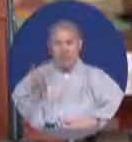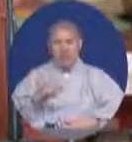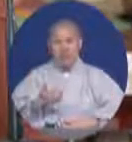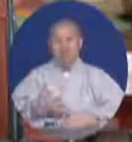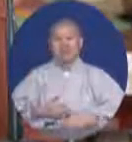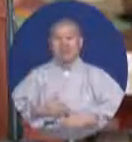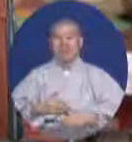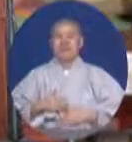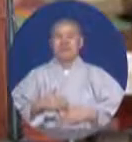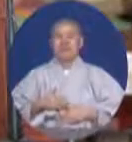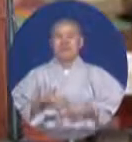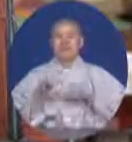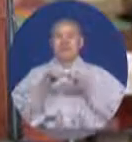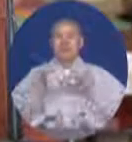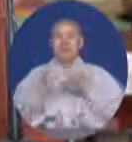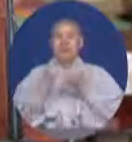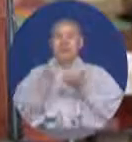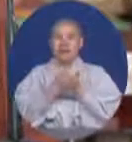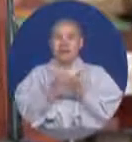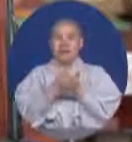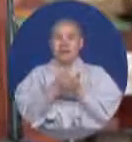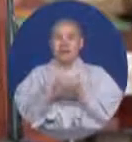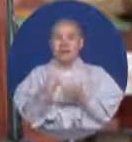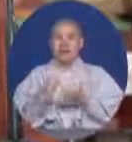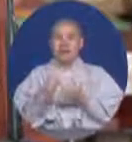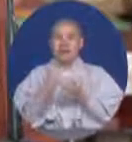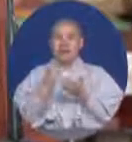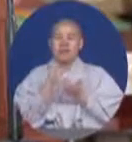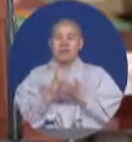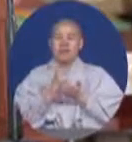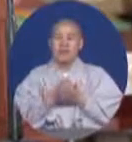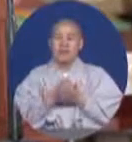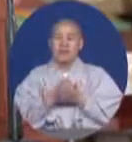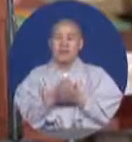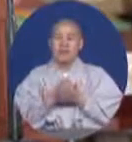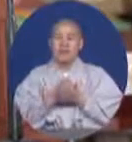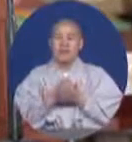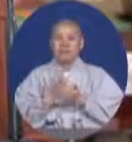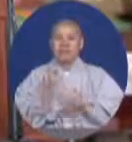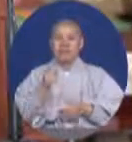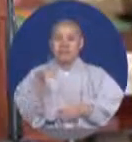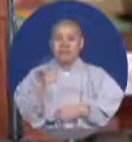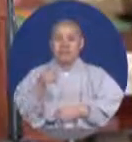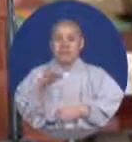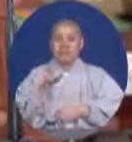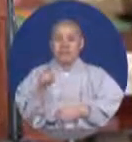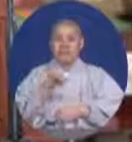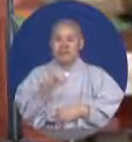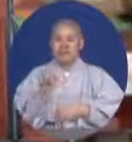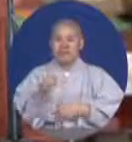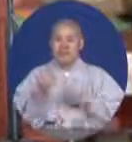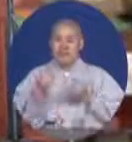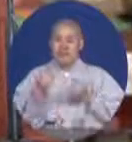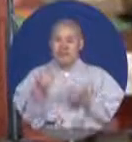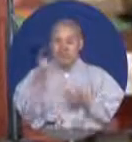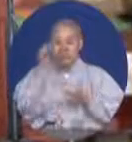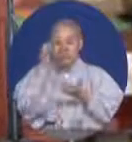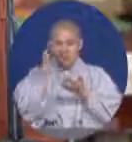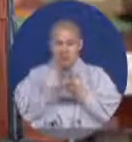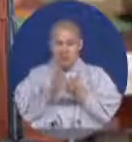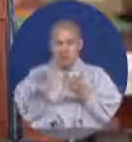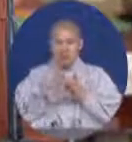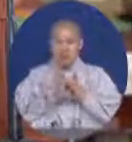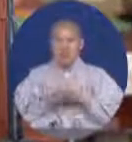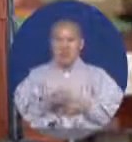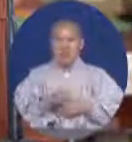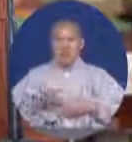이 인연법이 허수아비와 같다는 걸 딱 보면 생로병사가